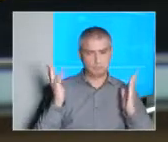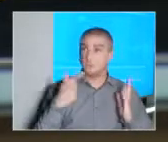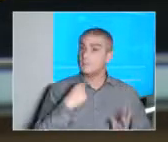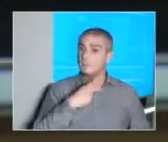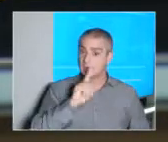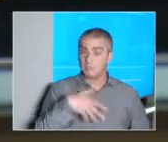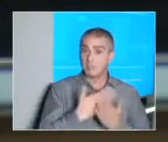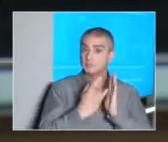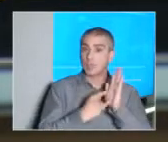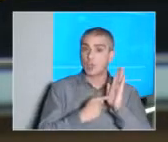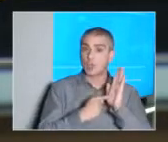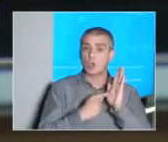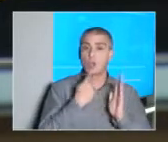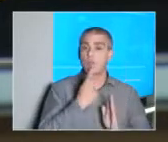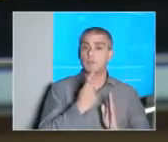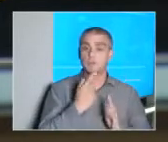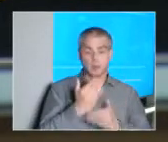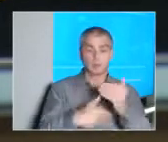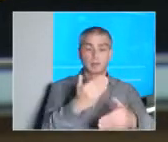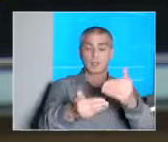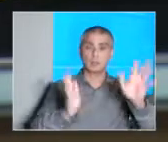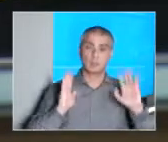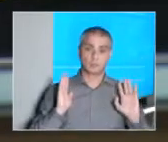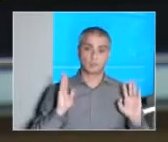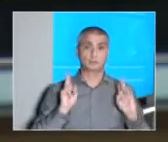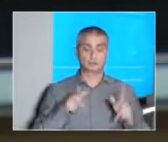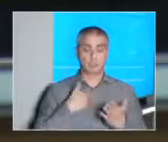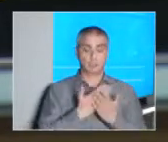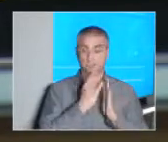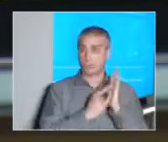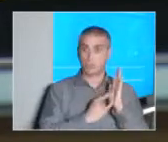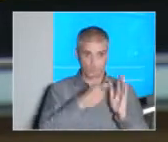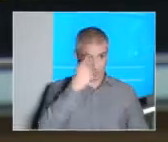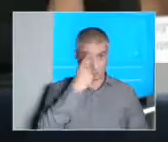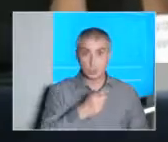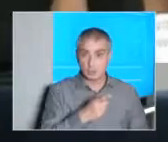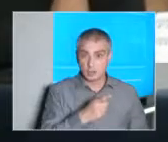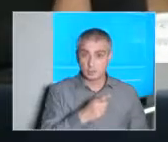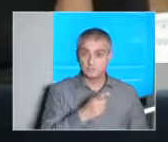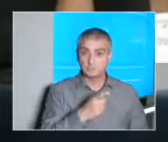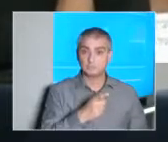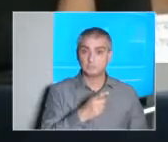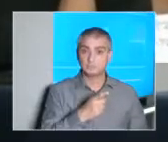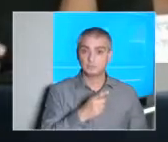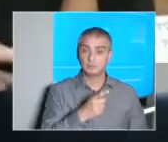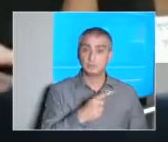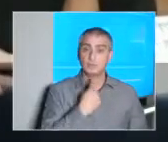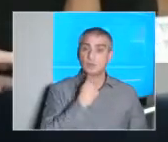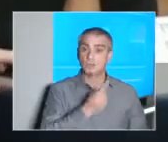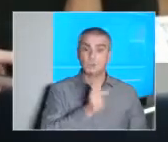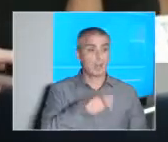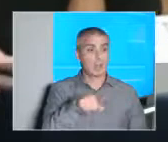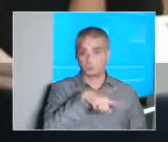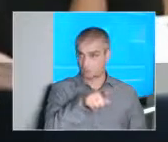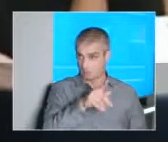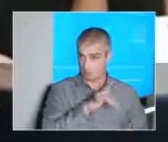גם הצעת החוק באה ואומרת, חבר'ה תתקדמו, יש היום הצעת חוק, אני מניח שאתה יודע, שבעצם אומרת